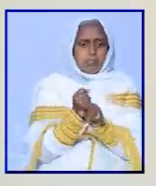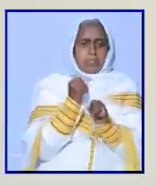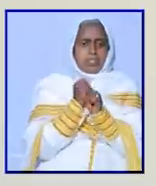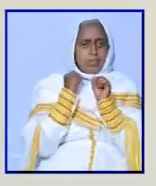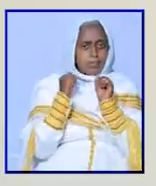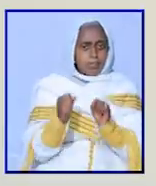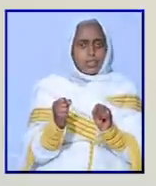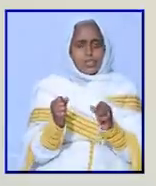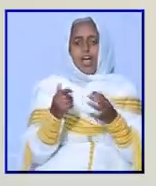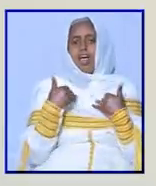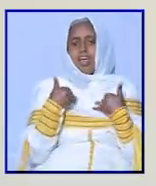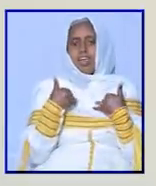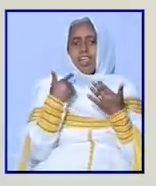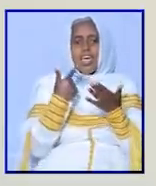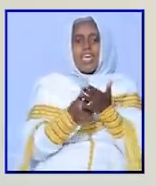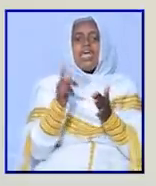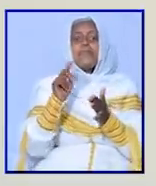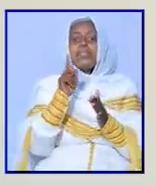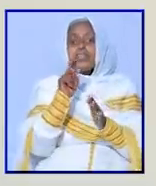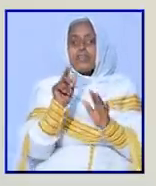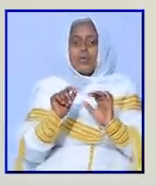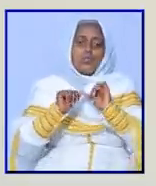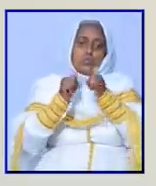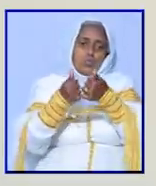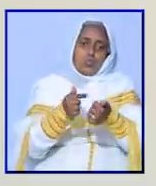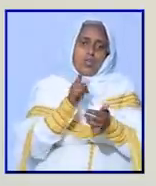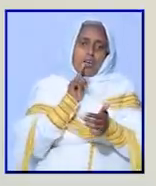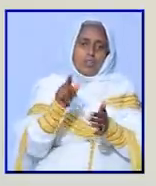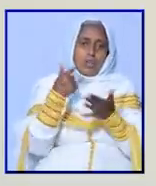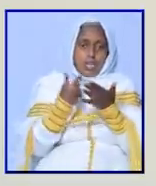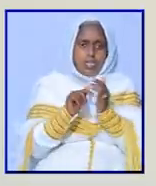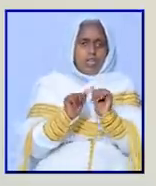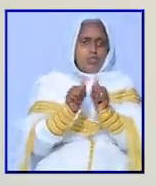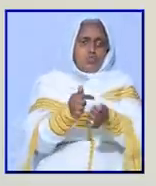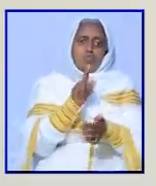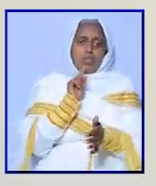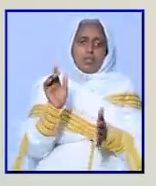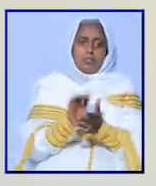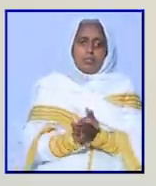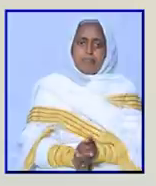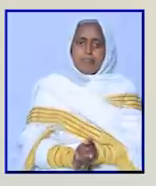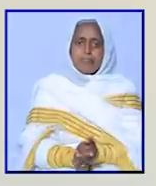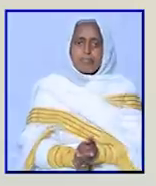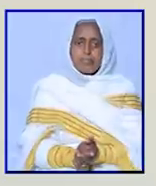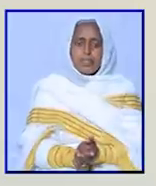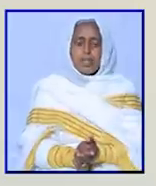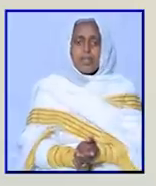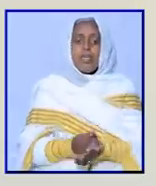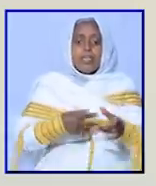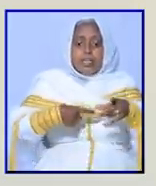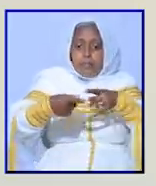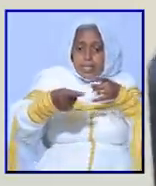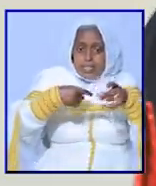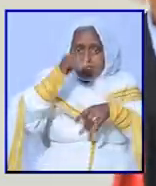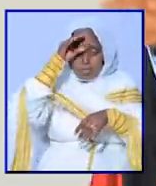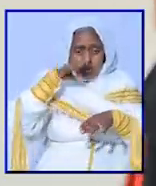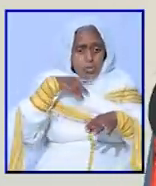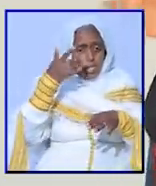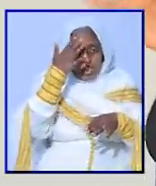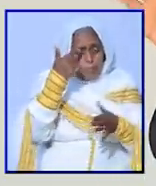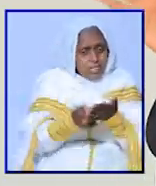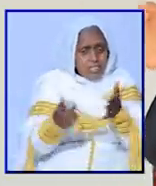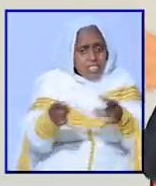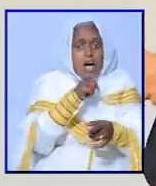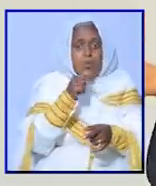ሲሉት የሚሳካለት ሰዋል ይሄ ስጦታ ነው ይሄ ስጦታ ነው የሚያስተዳድረው ሰውዬ ለምን